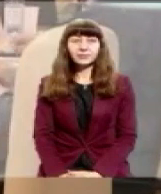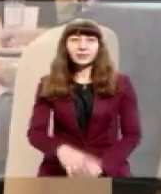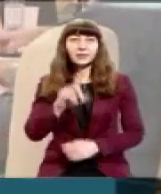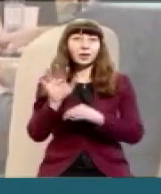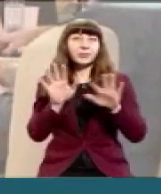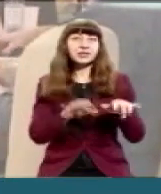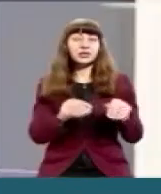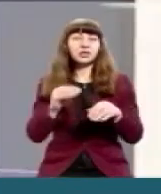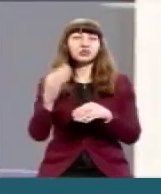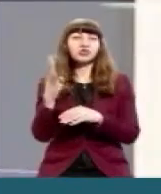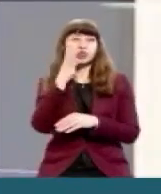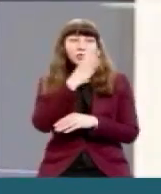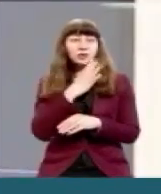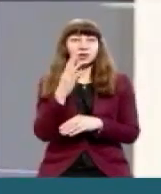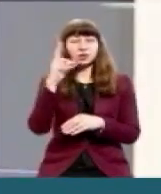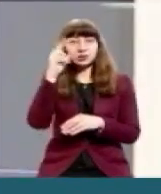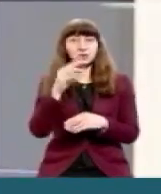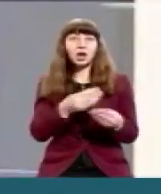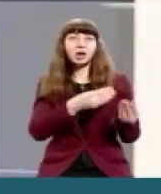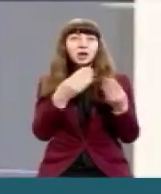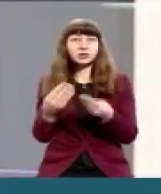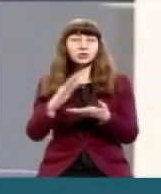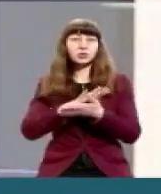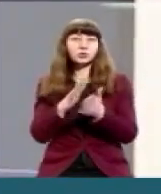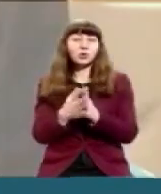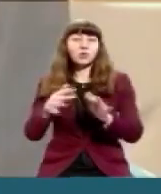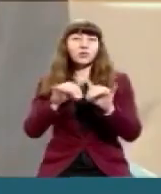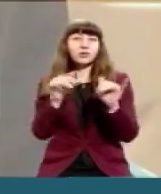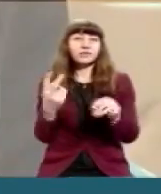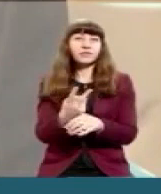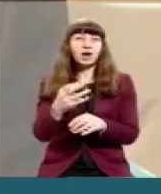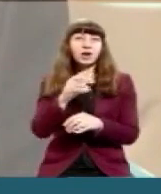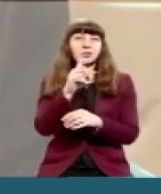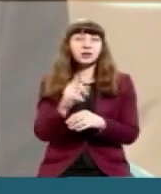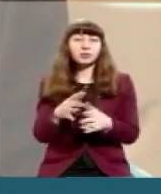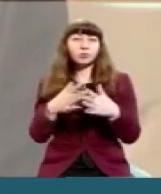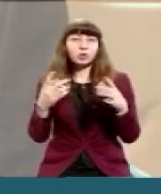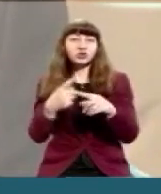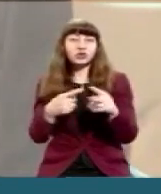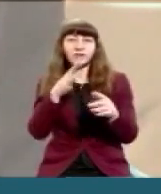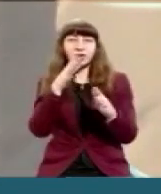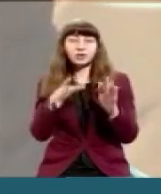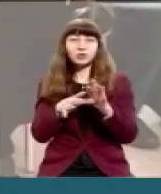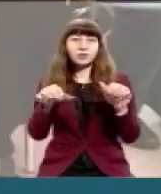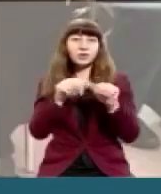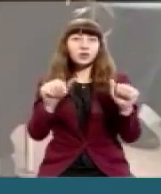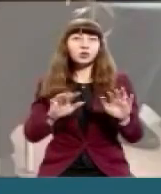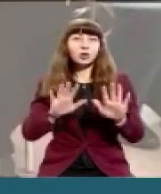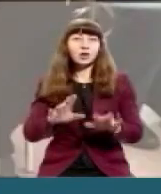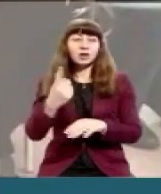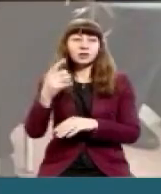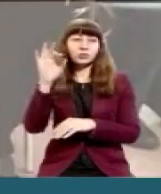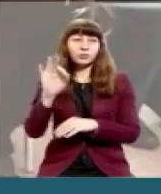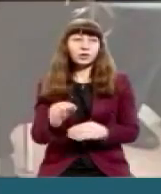За последние 4 года количество оказанных госуслуг возросло в 2 раза. Большая их часть была выдана в электронном формате, только 1%